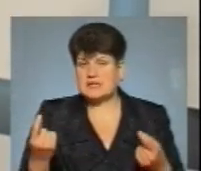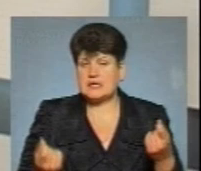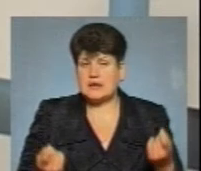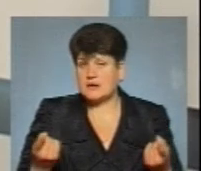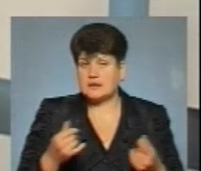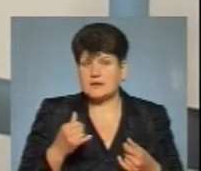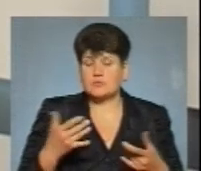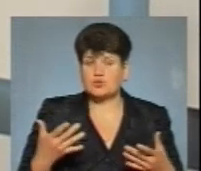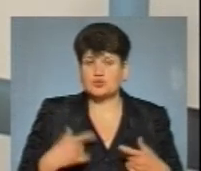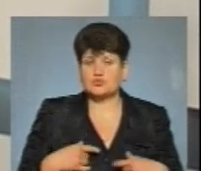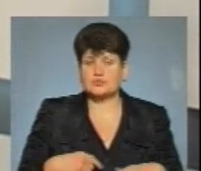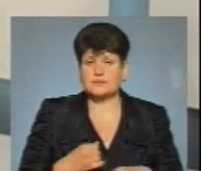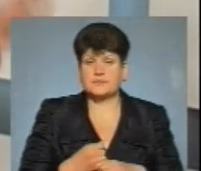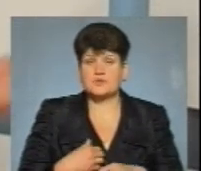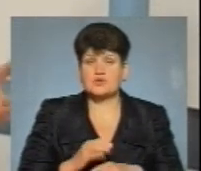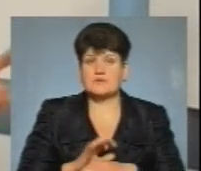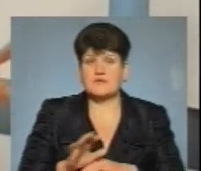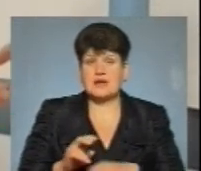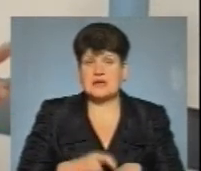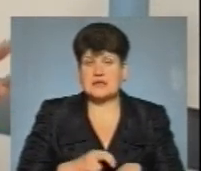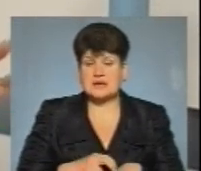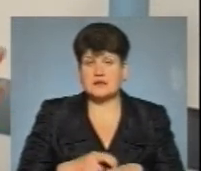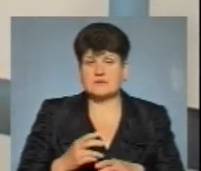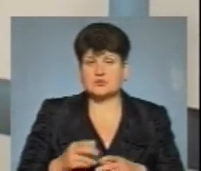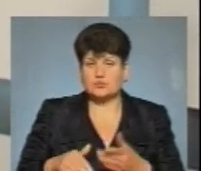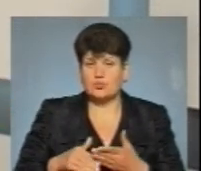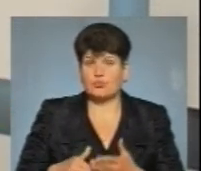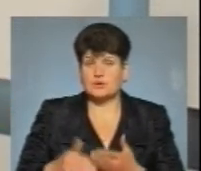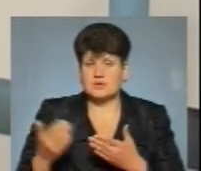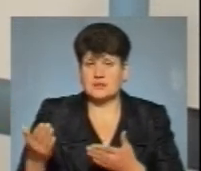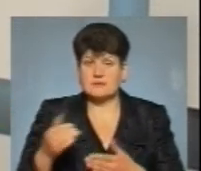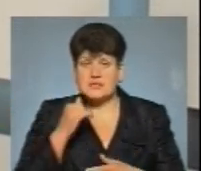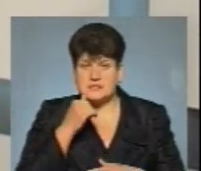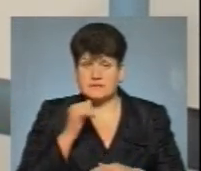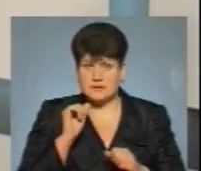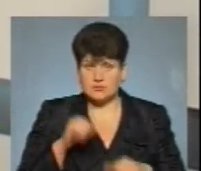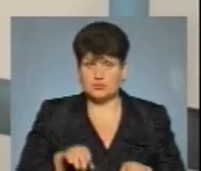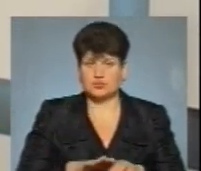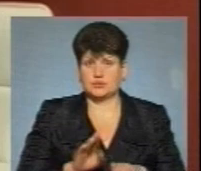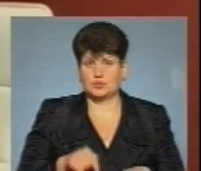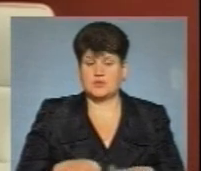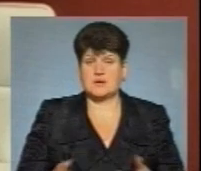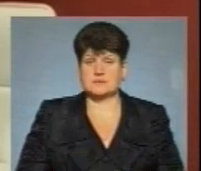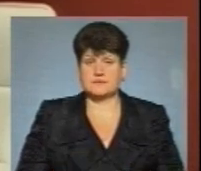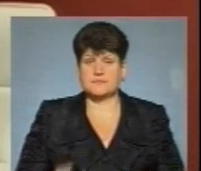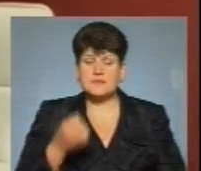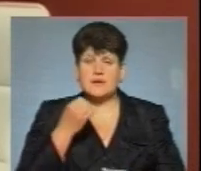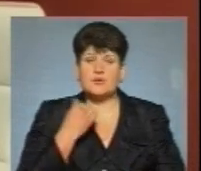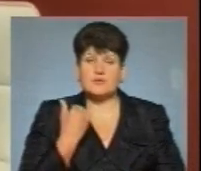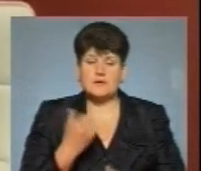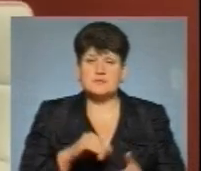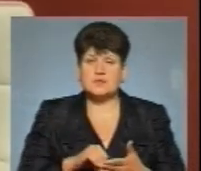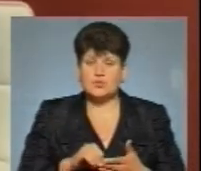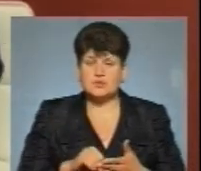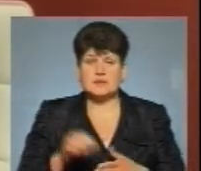ради, ми сьогодні відправляємо туди лікарів-анестезіологів, щоб допомогти, ну то завтра вона може бути така сама і в нас. Я дякую вам за участь у нашому